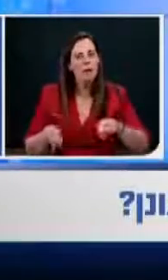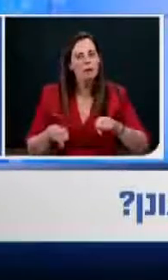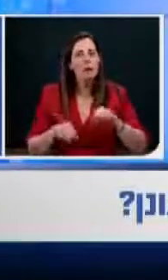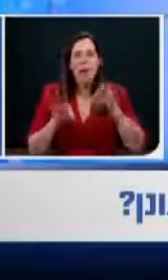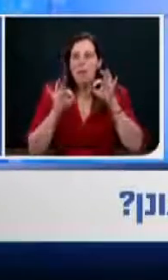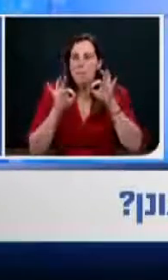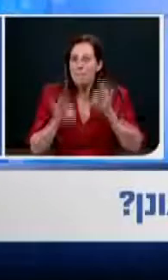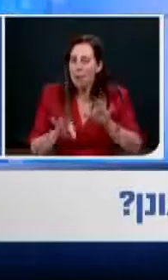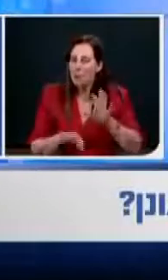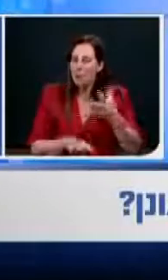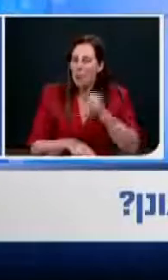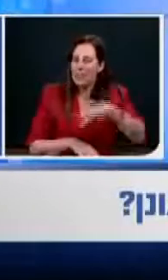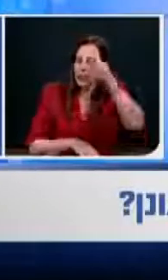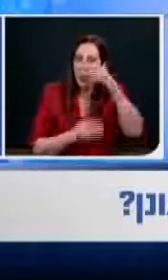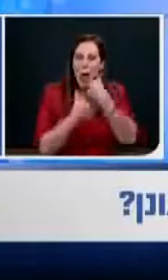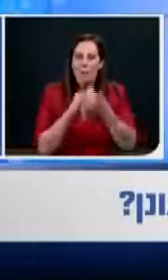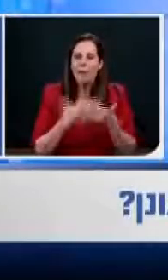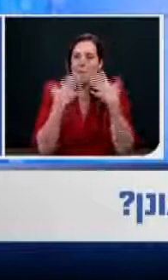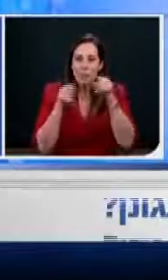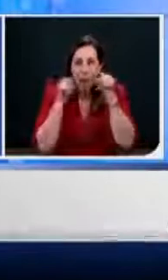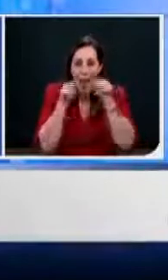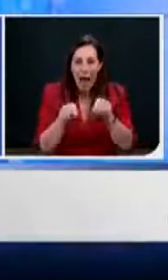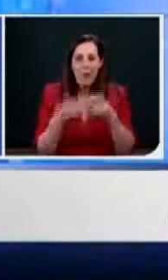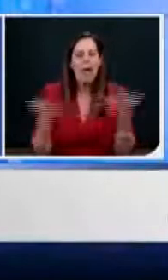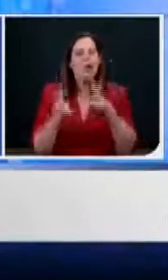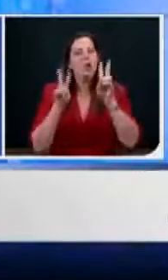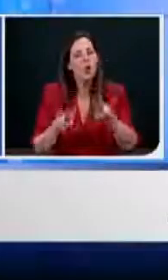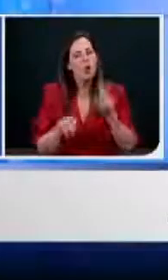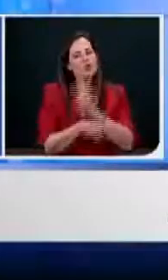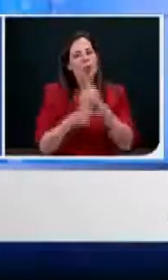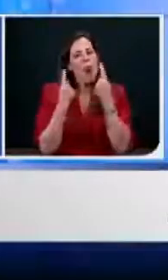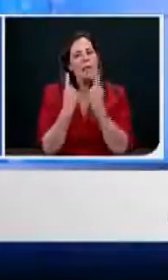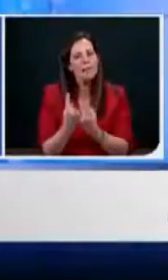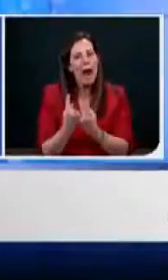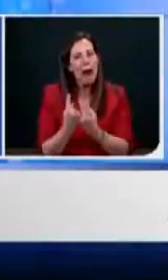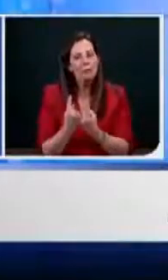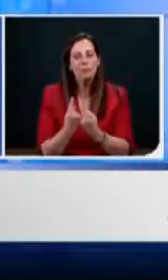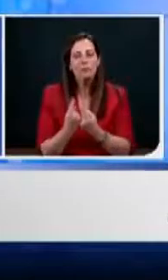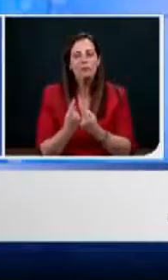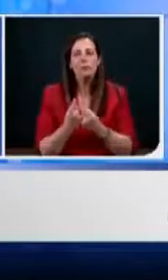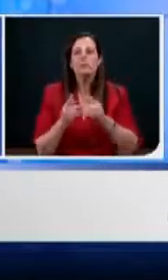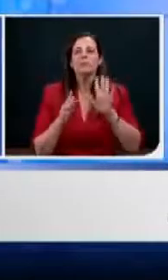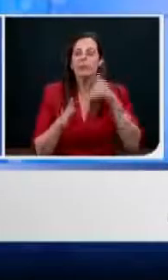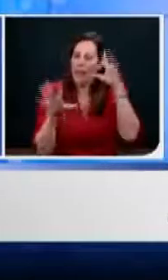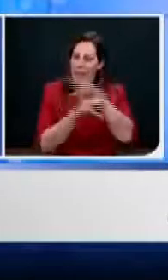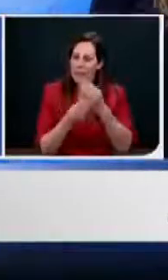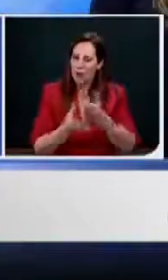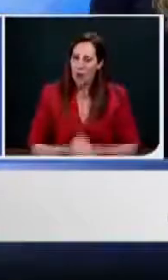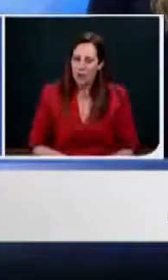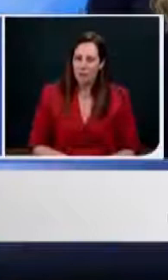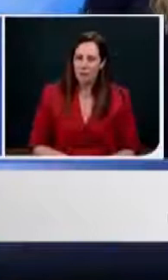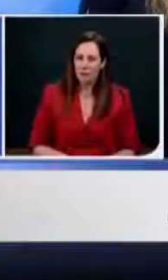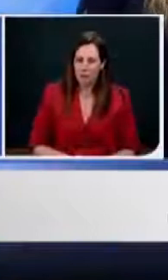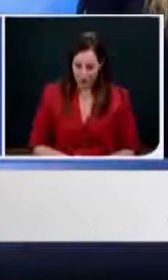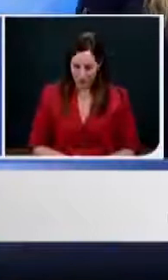לסכן את הפרנסה שלו ולספר לכם איך תוכלו להגן על עצמכם. ולדיסלף סבוטין, ערב טוב.